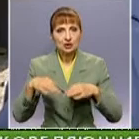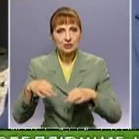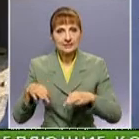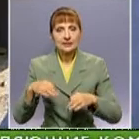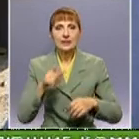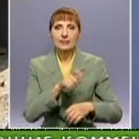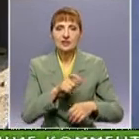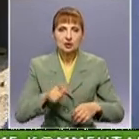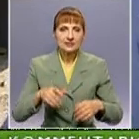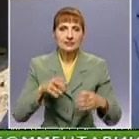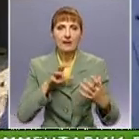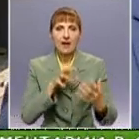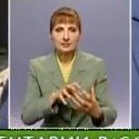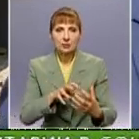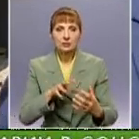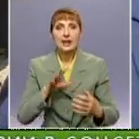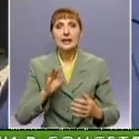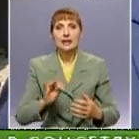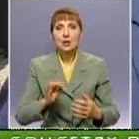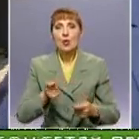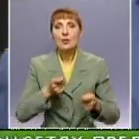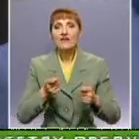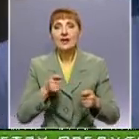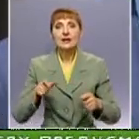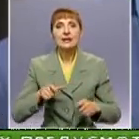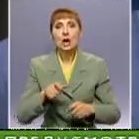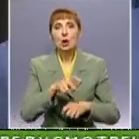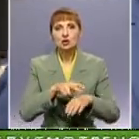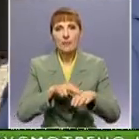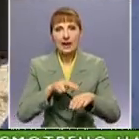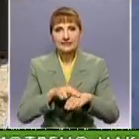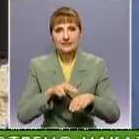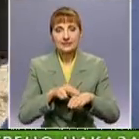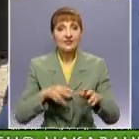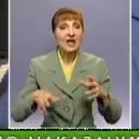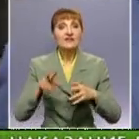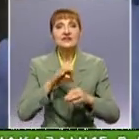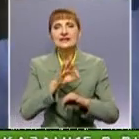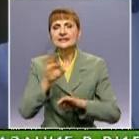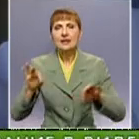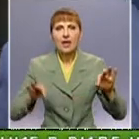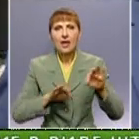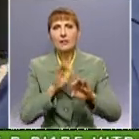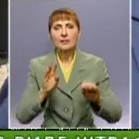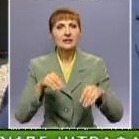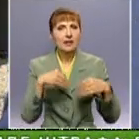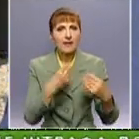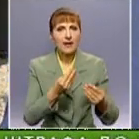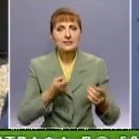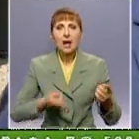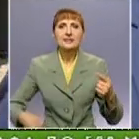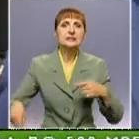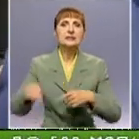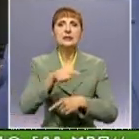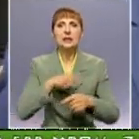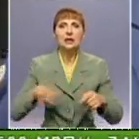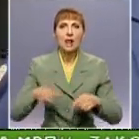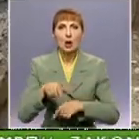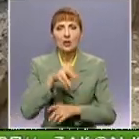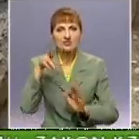транспорта и управление дорожной полиции. Там все схемы, все прилагаются, объездные дороги, все